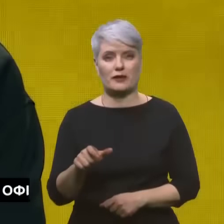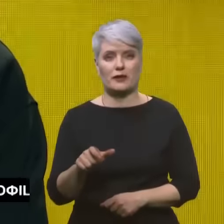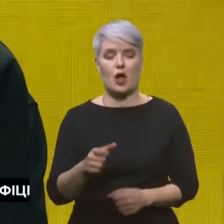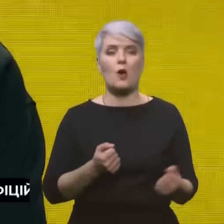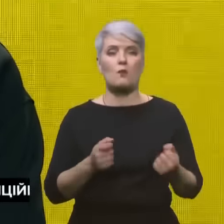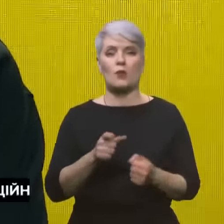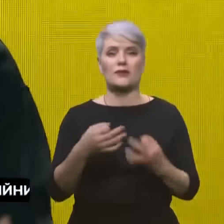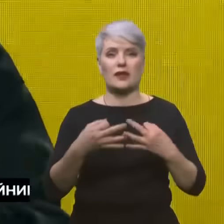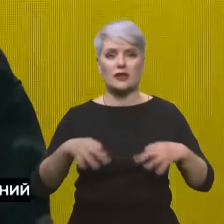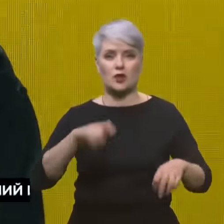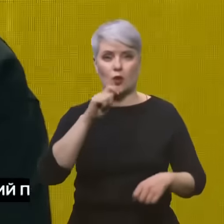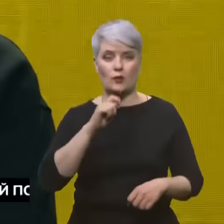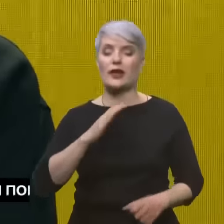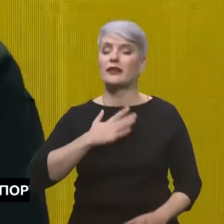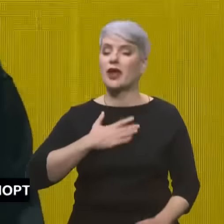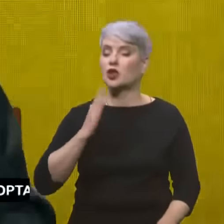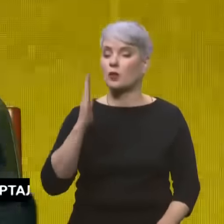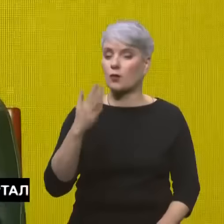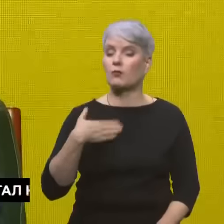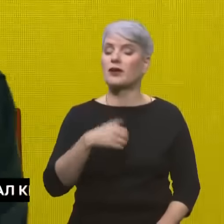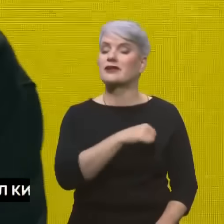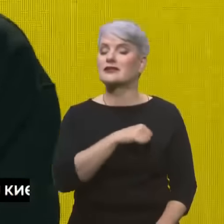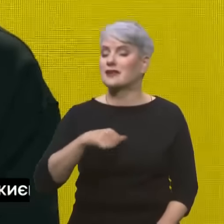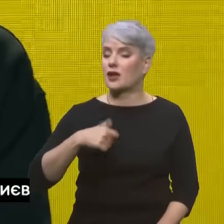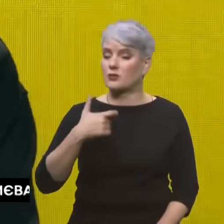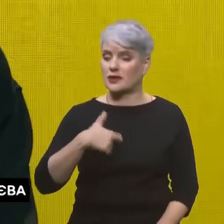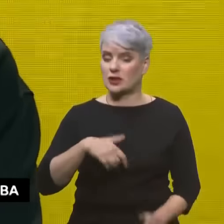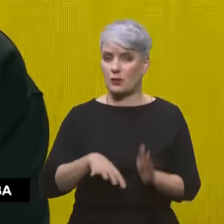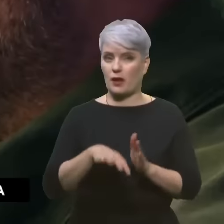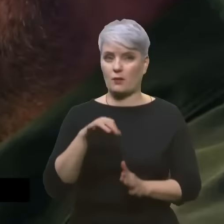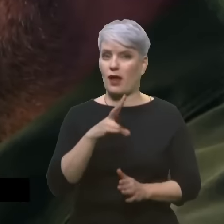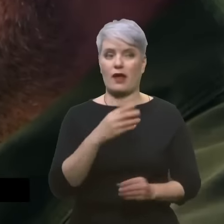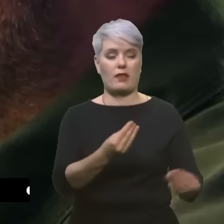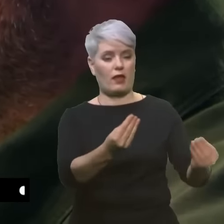наше майбутнє, яке ми самі собі обираємо, а не обирає нам